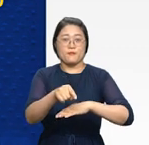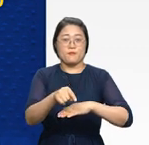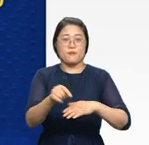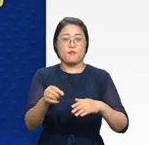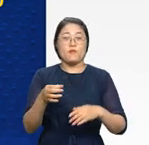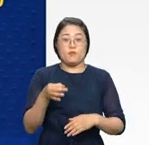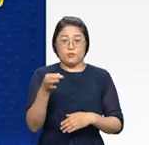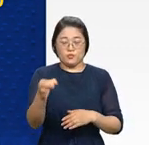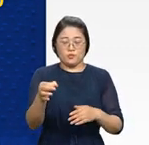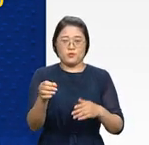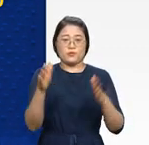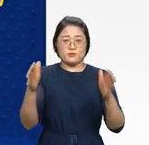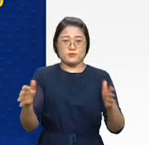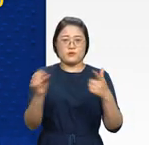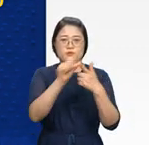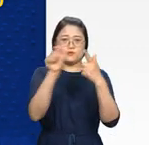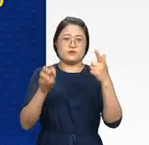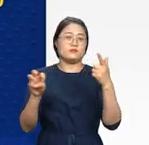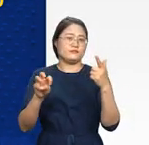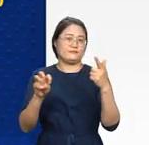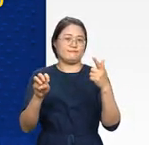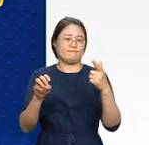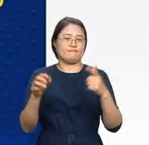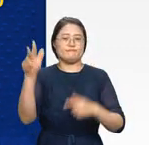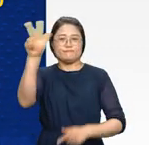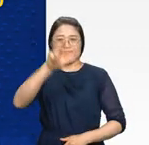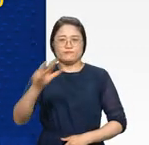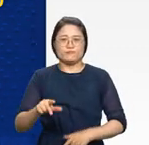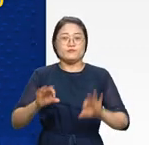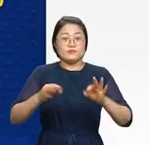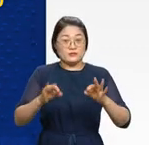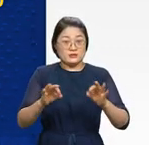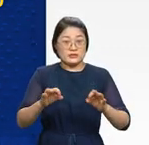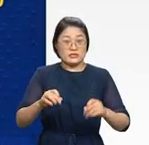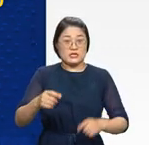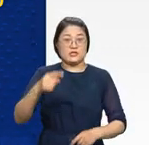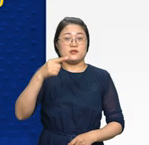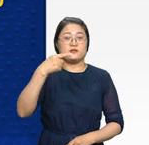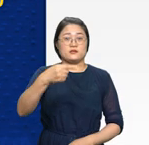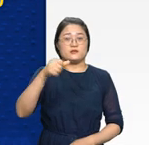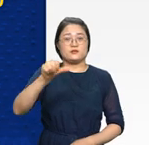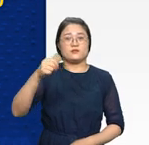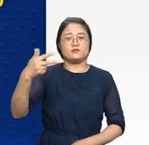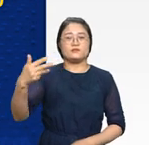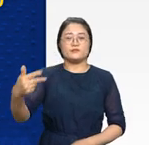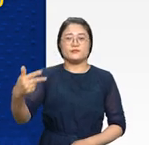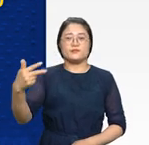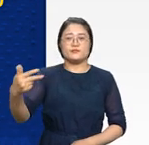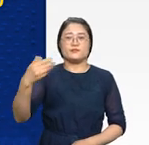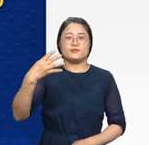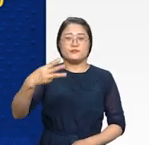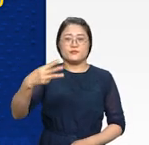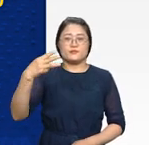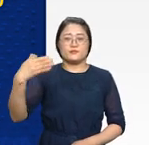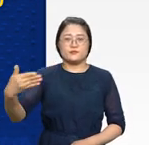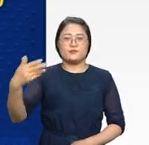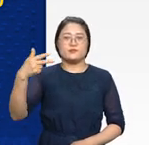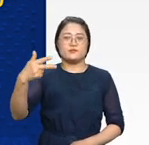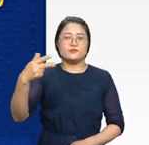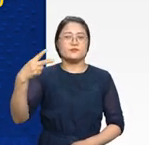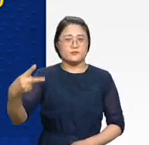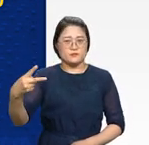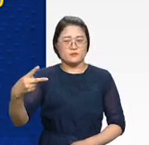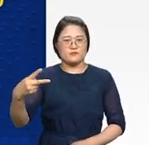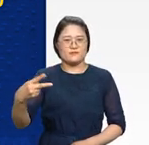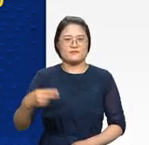납부기간은 6월 30일까지입니다. 전국 모든 금융기관이나 ARS 1577-397이 가상계좌나